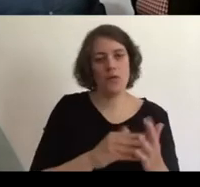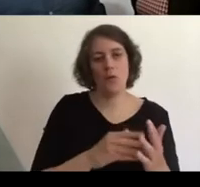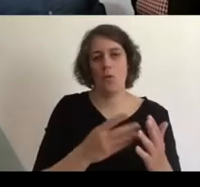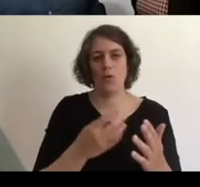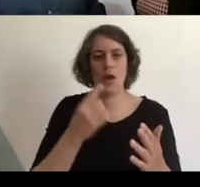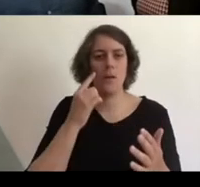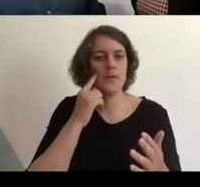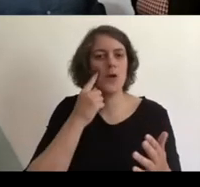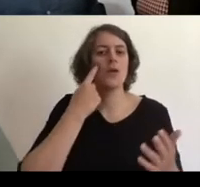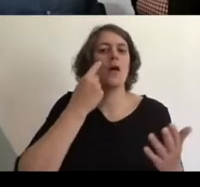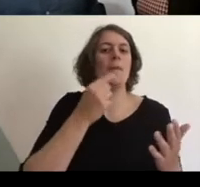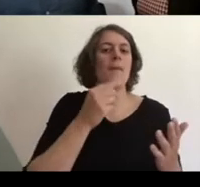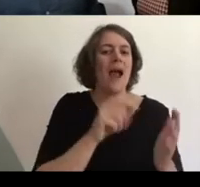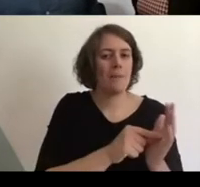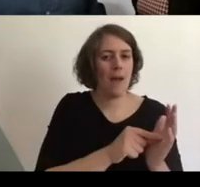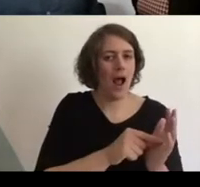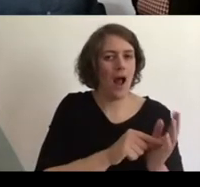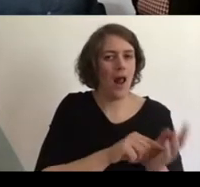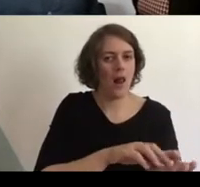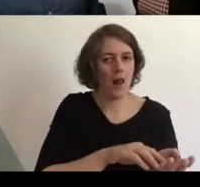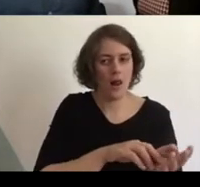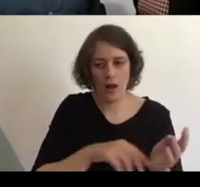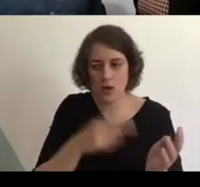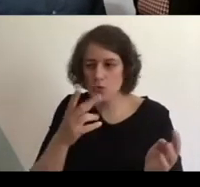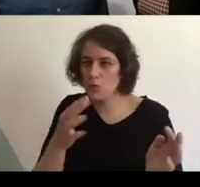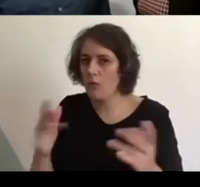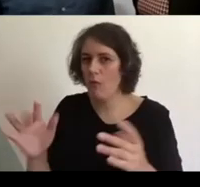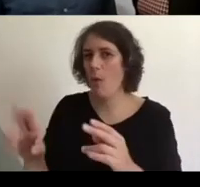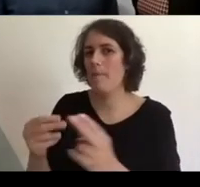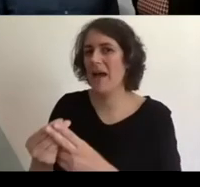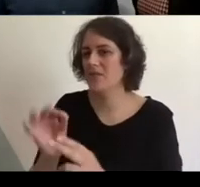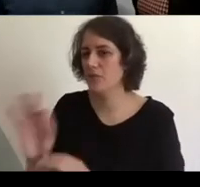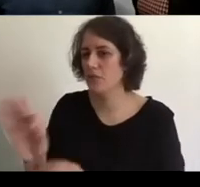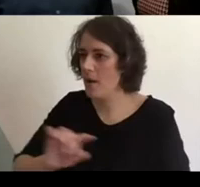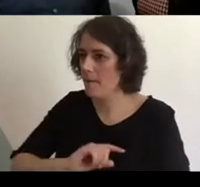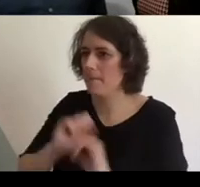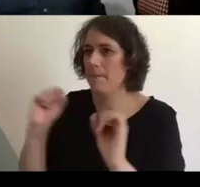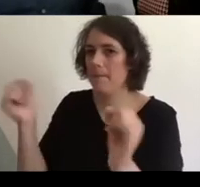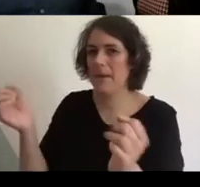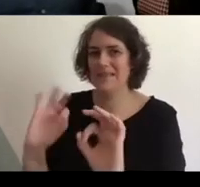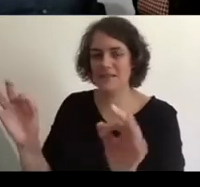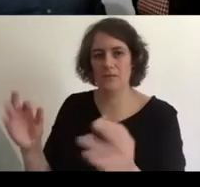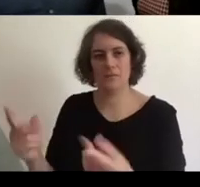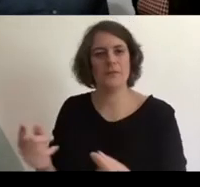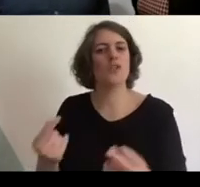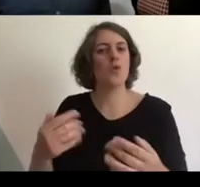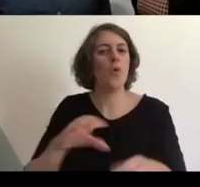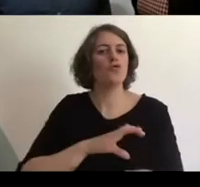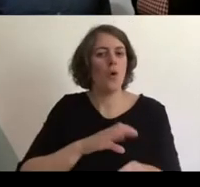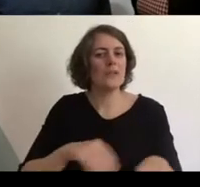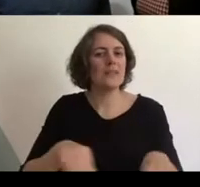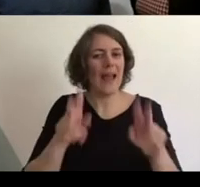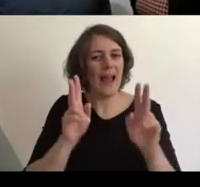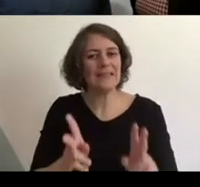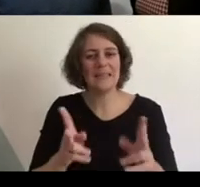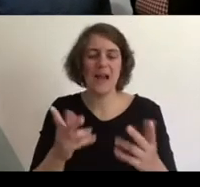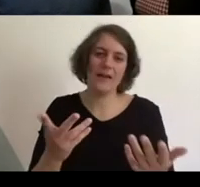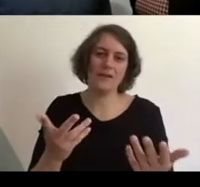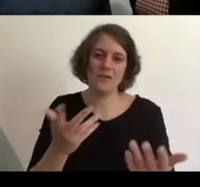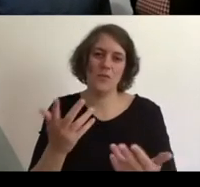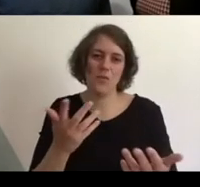im Grunde genommen nicht die Chancengerechtigkeit, die wir uns eigentlich erhoffen. Und ich glaube,